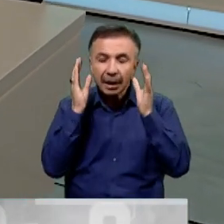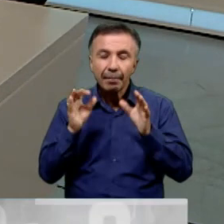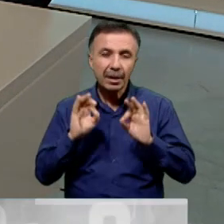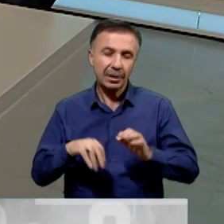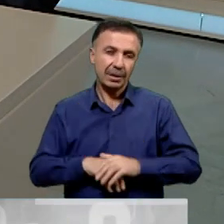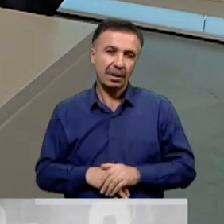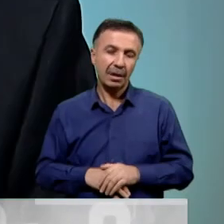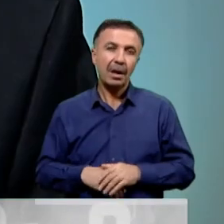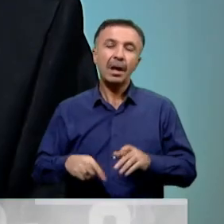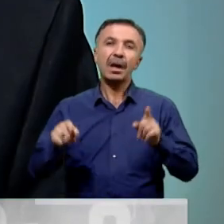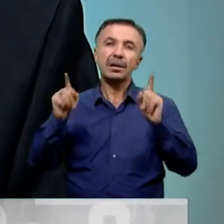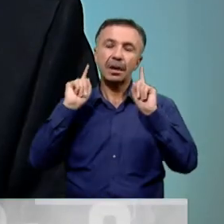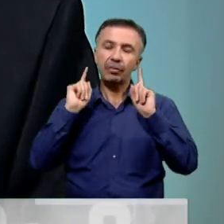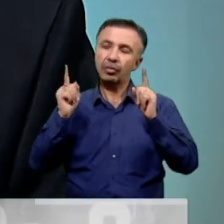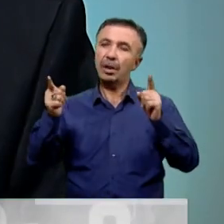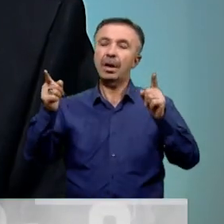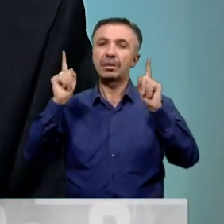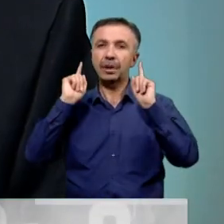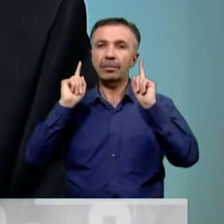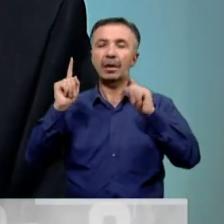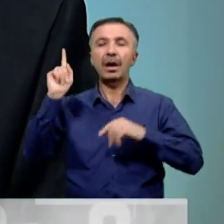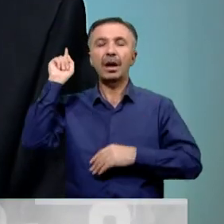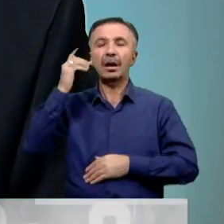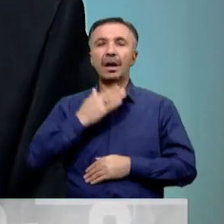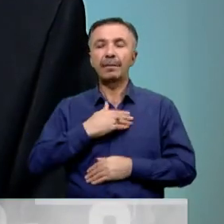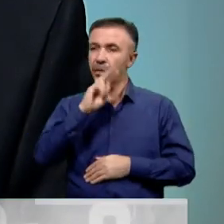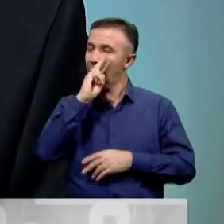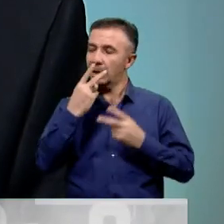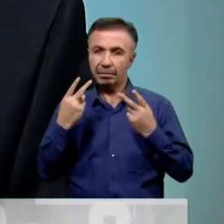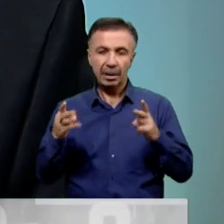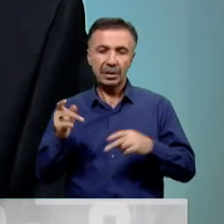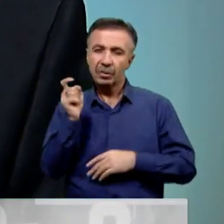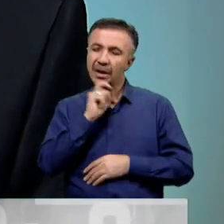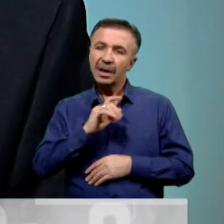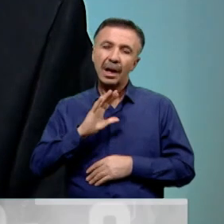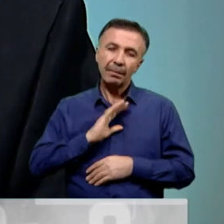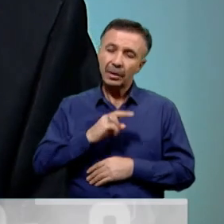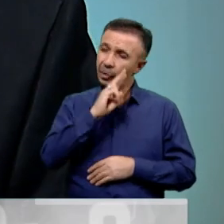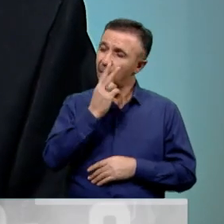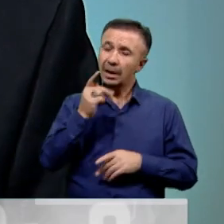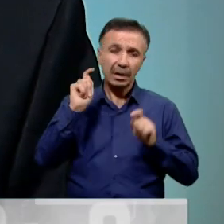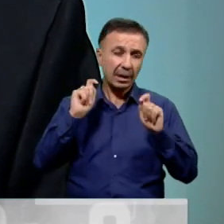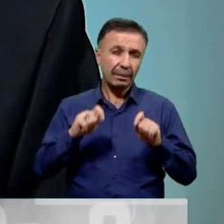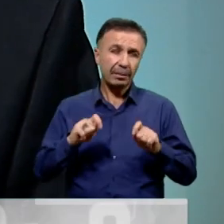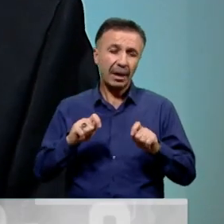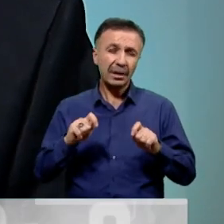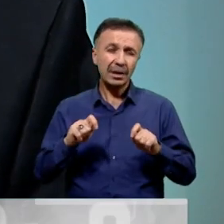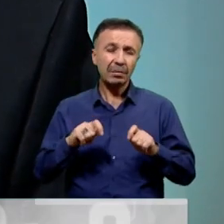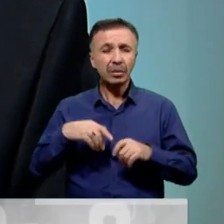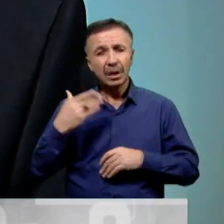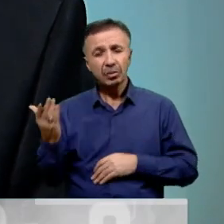diyeceğiz önce. Ya Rab günahlarımı bağışla. Şu hatalarım oldu, şu günahları işledim. Artık bundan